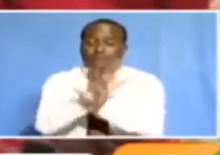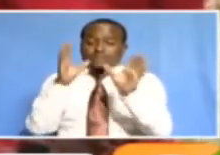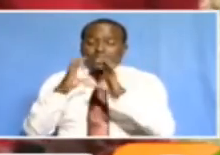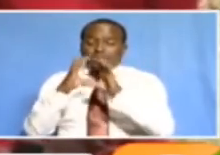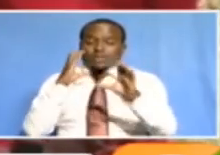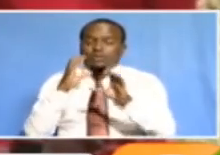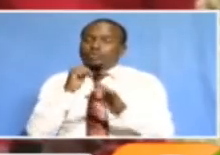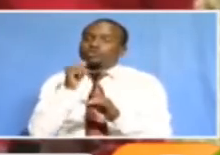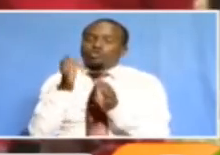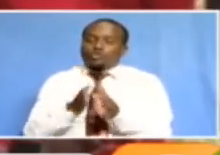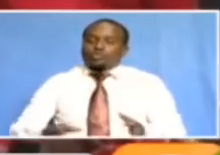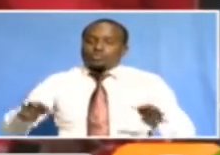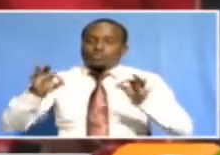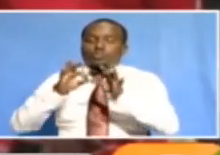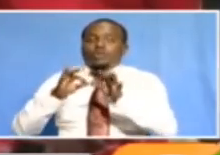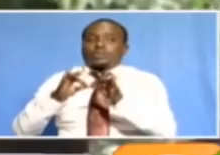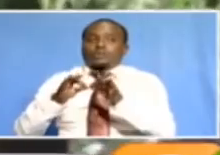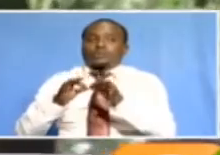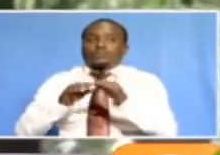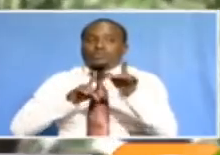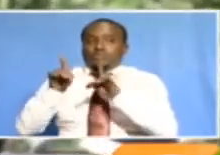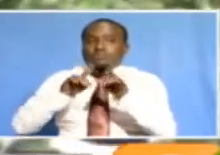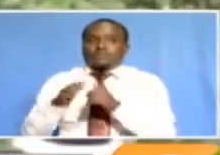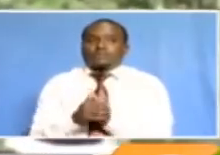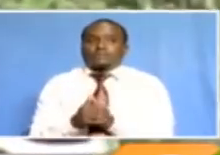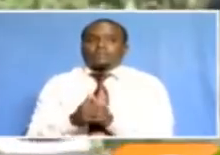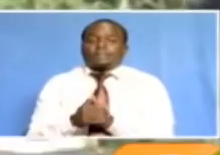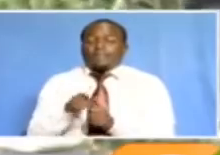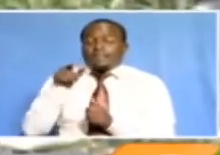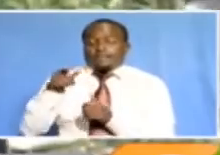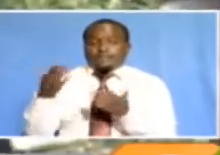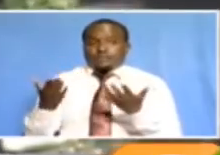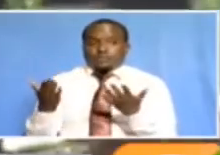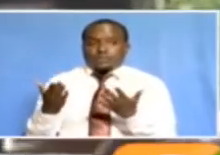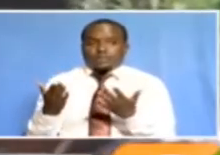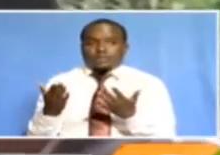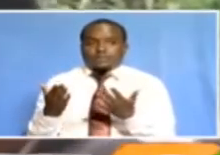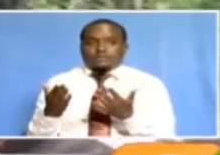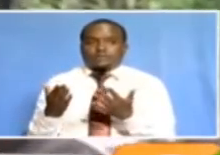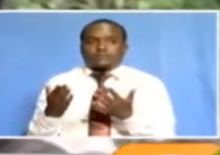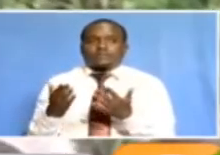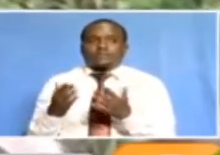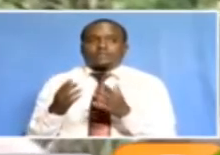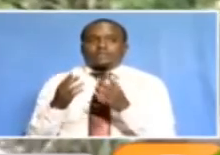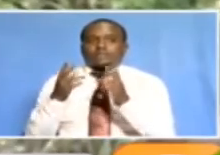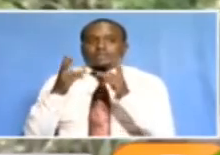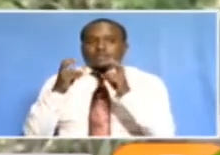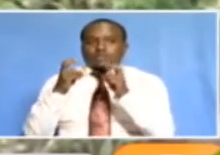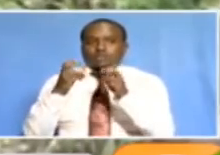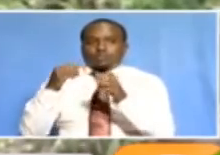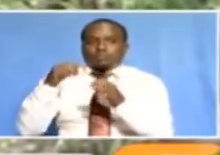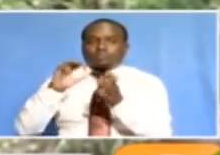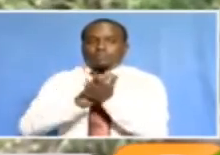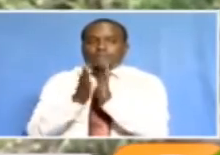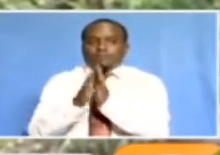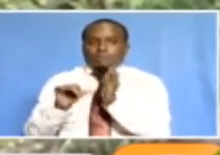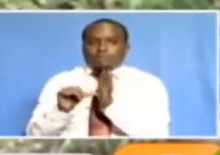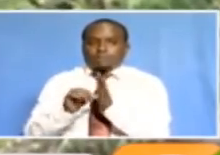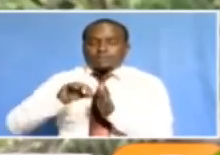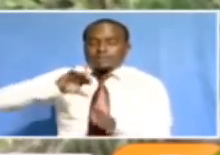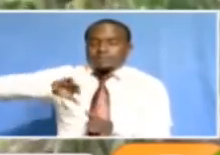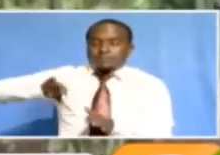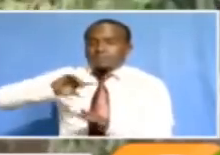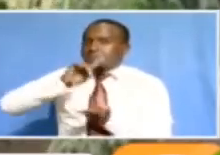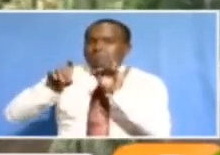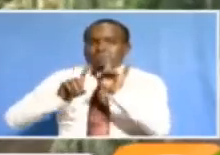barabarani na lilikuwa limekiuka sheria. Hapo ndipo ufasaha wa mambo unazamia. Yanayosalia ni maswali